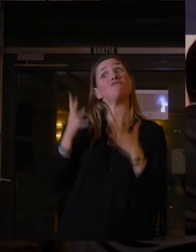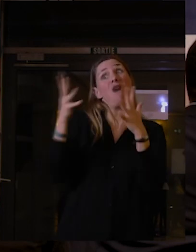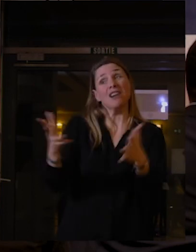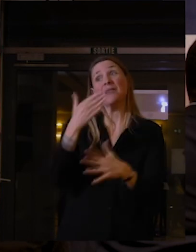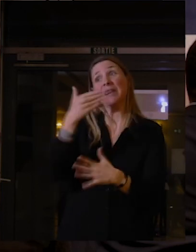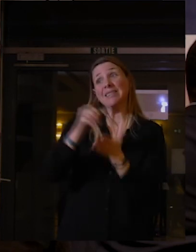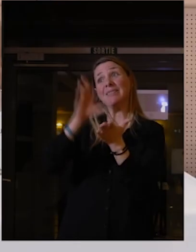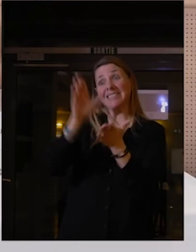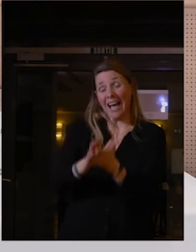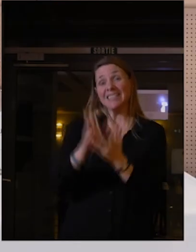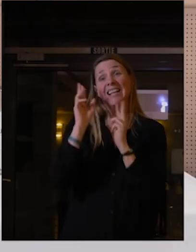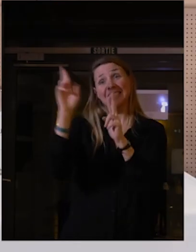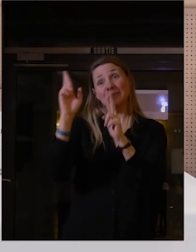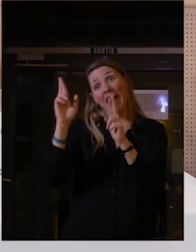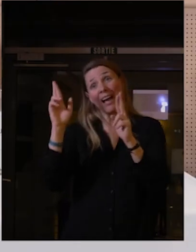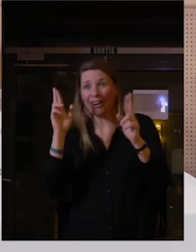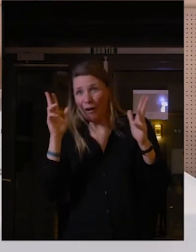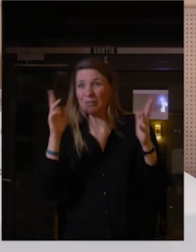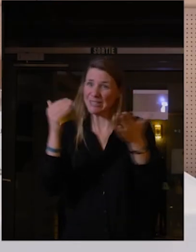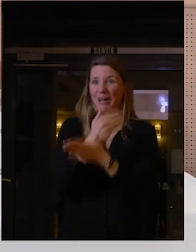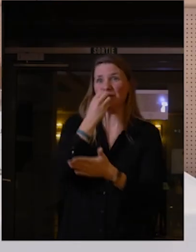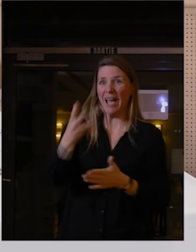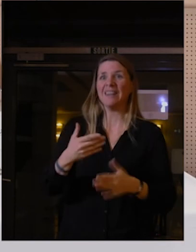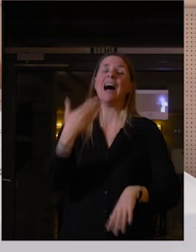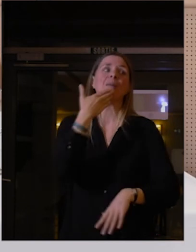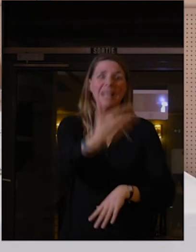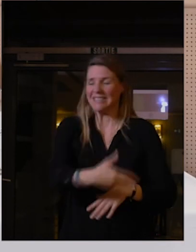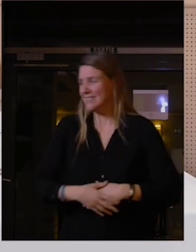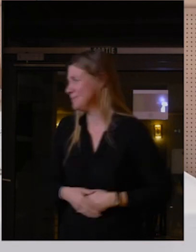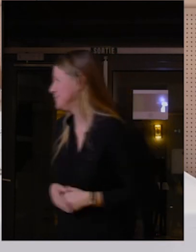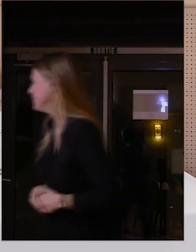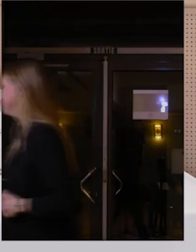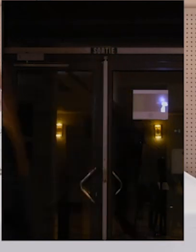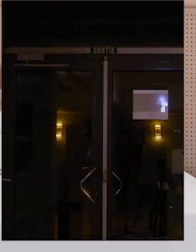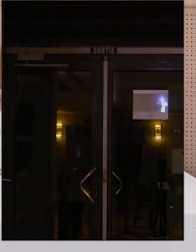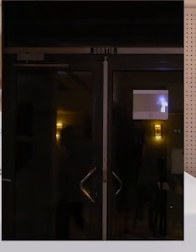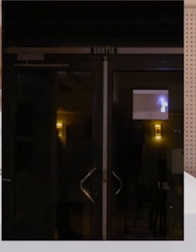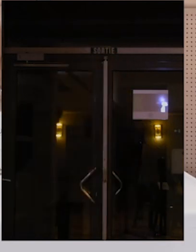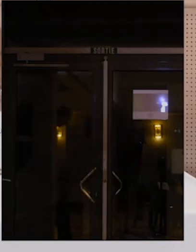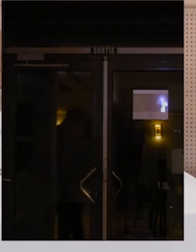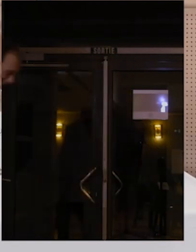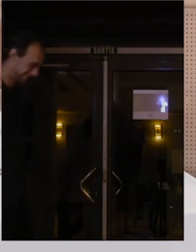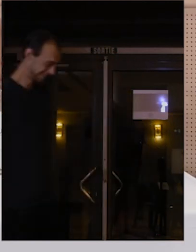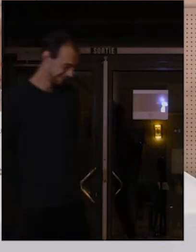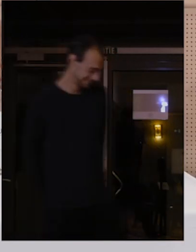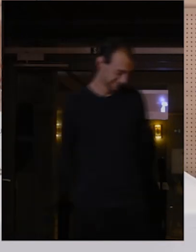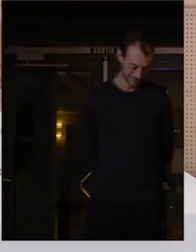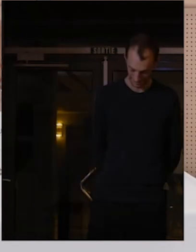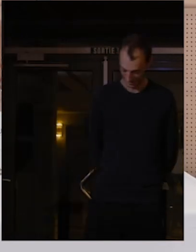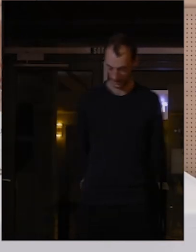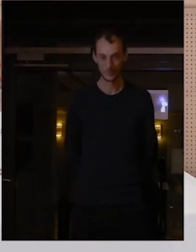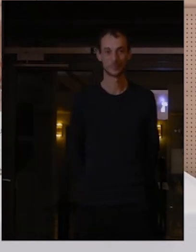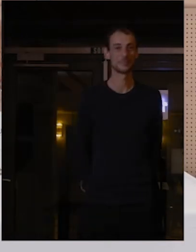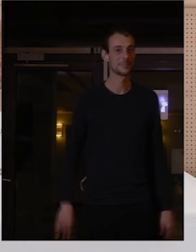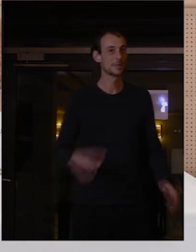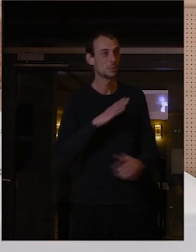que ça va aller. Voilà. Merci. Mais il y a une autre question au milieu.